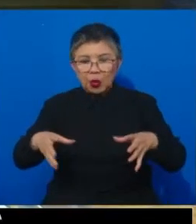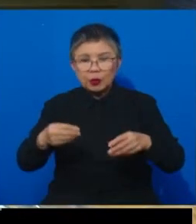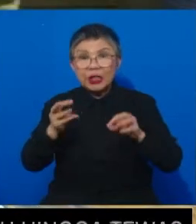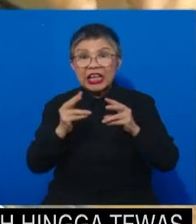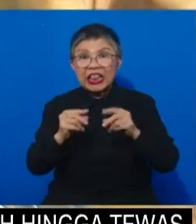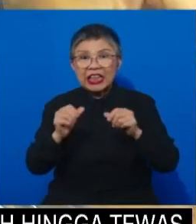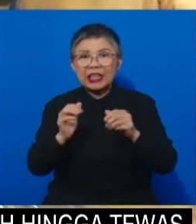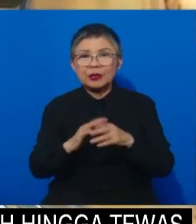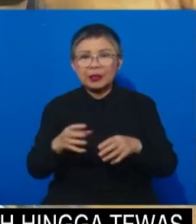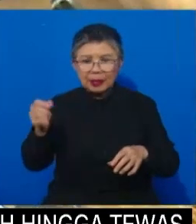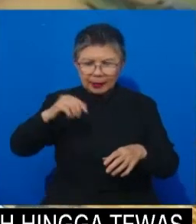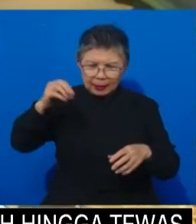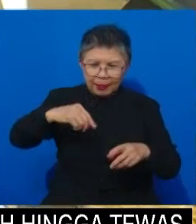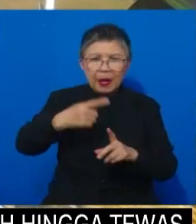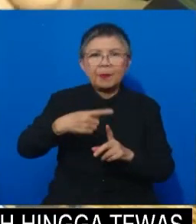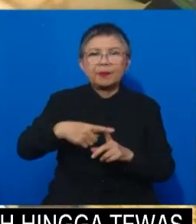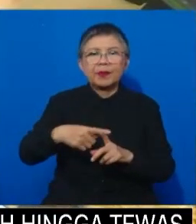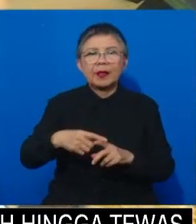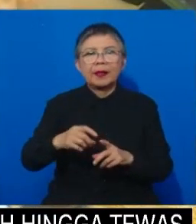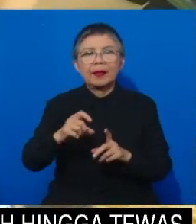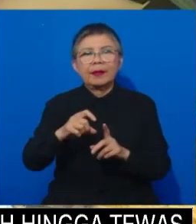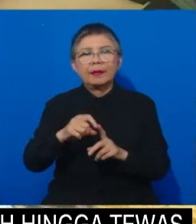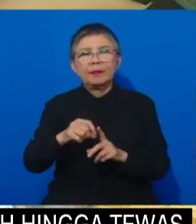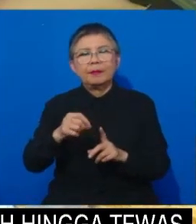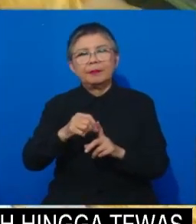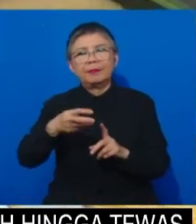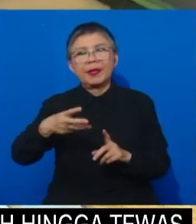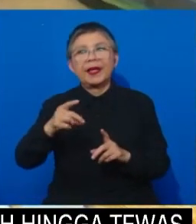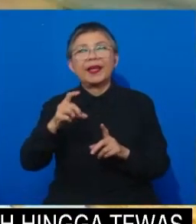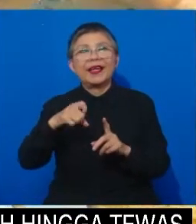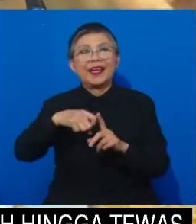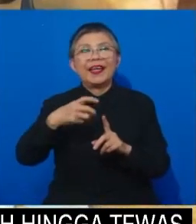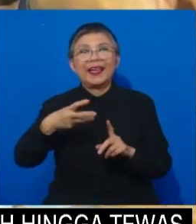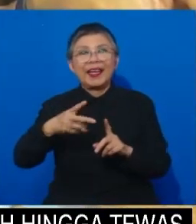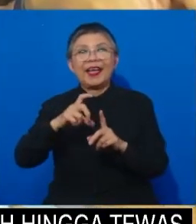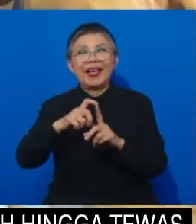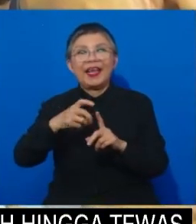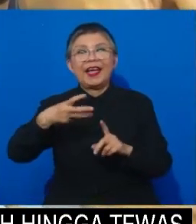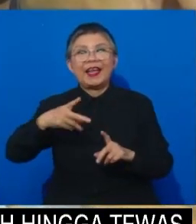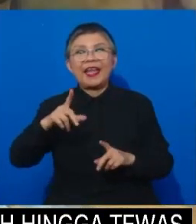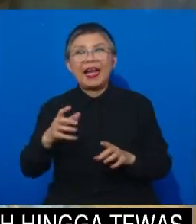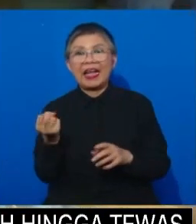kental lagi, bisa menambahkan perkedel kental. Seperti ini.